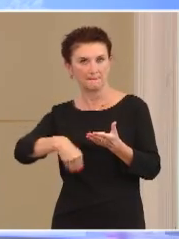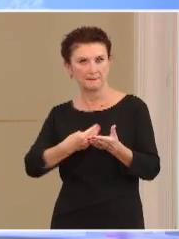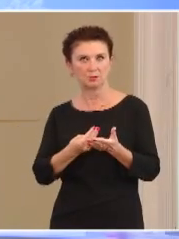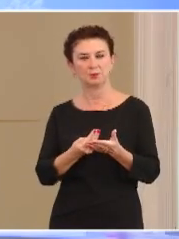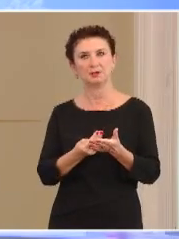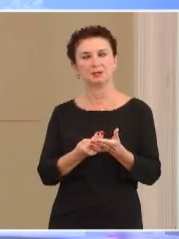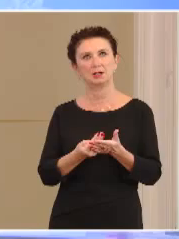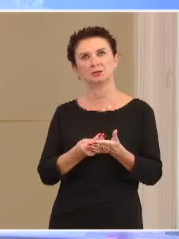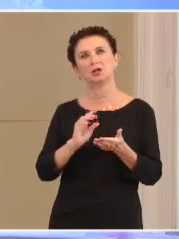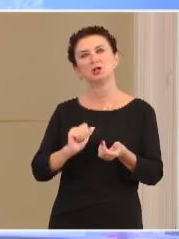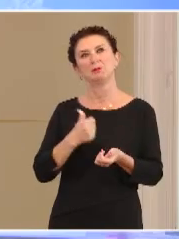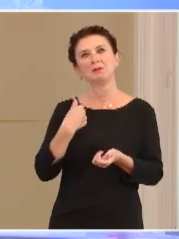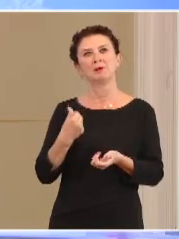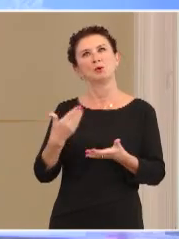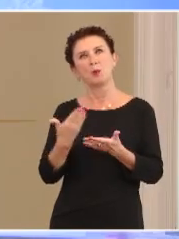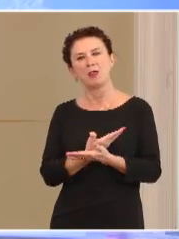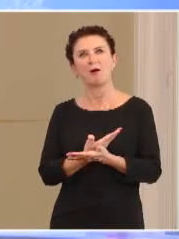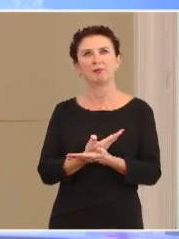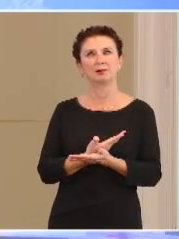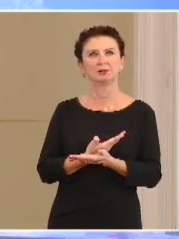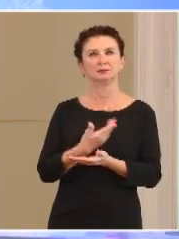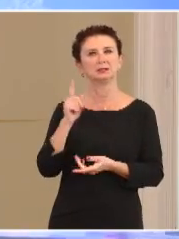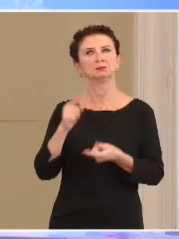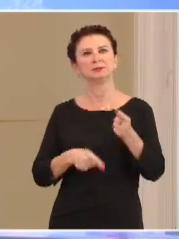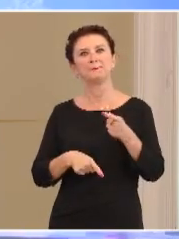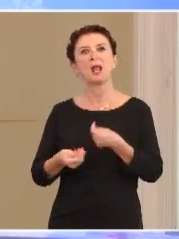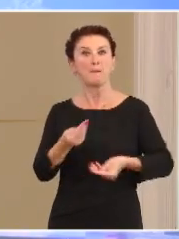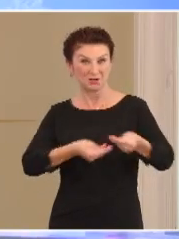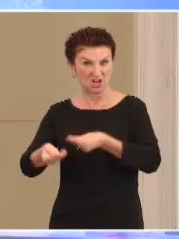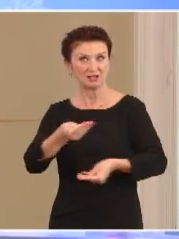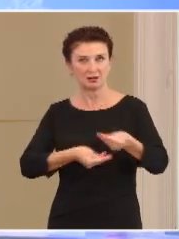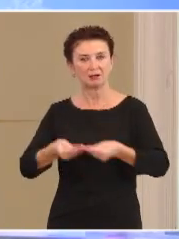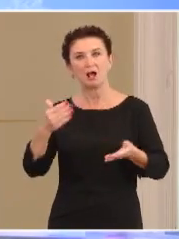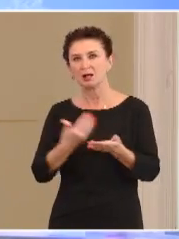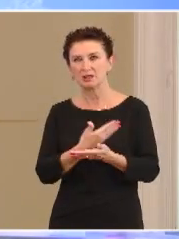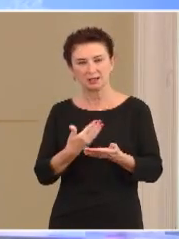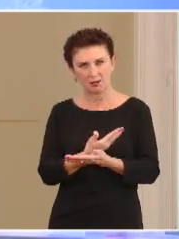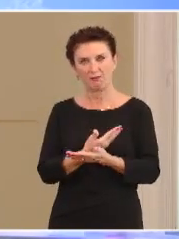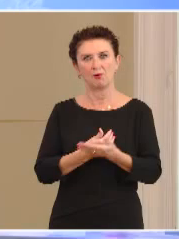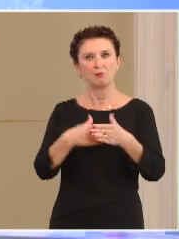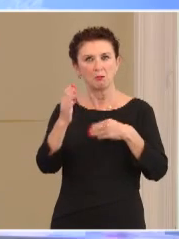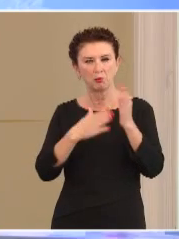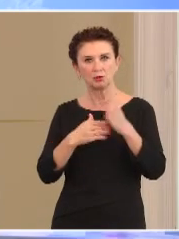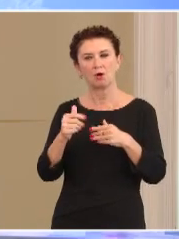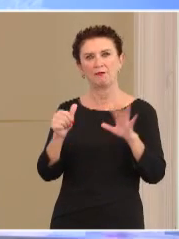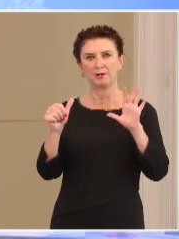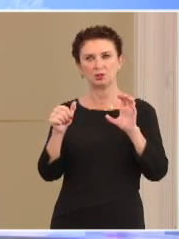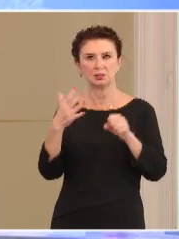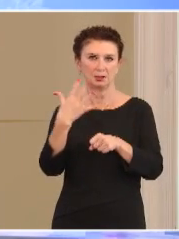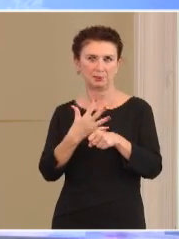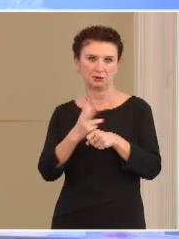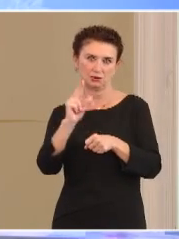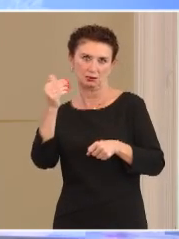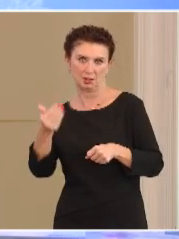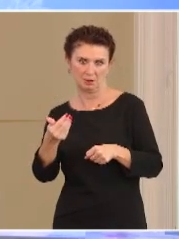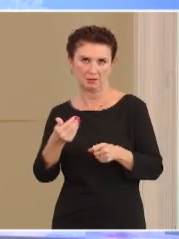ogłosić przetargi na kolejnych 650 km dróg i podpisać umów już na realizację na około 500